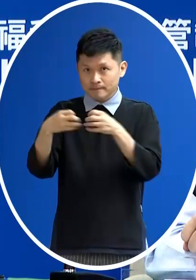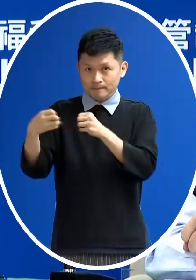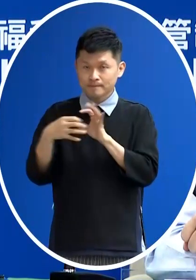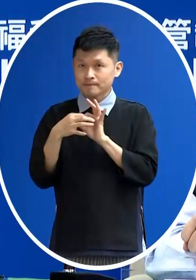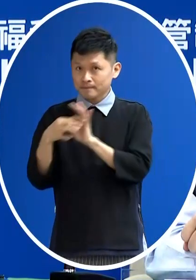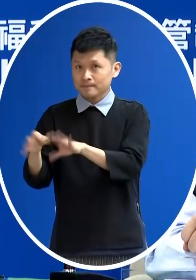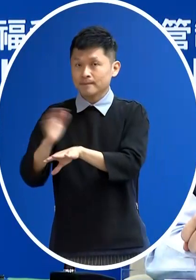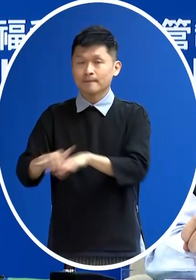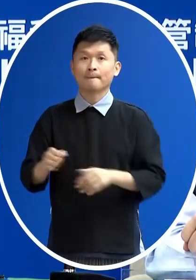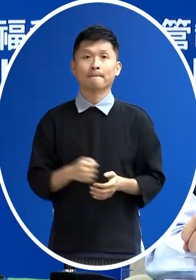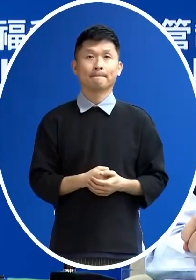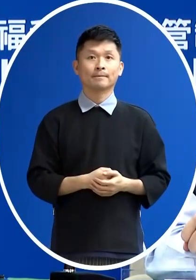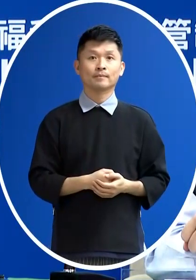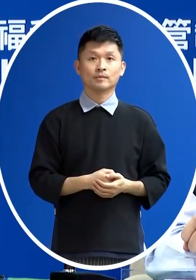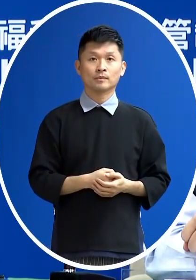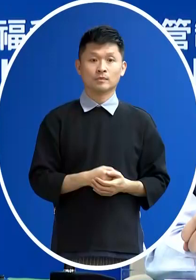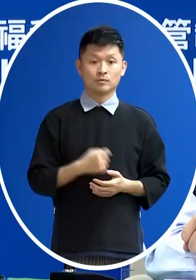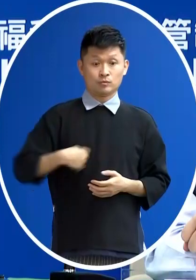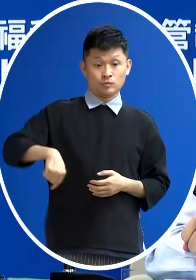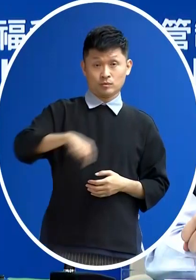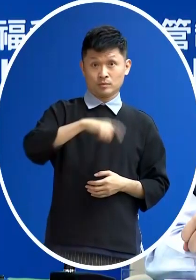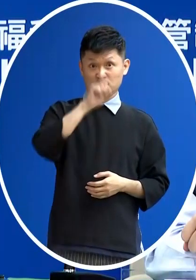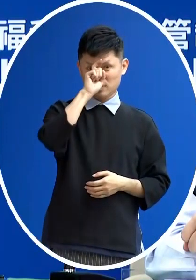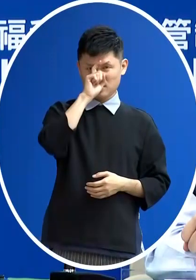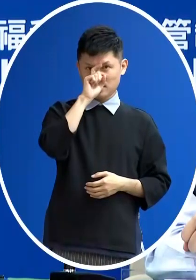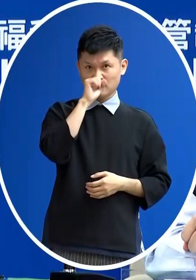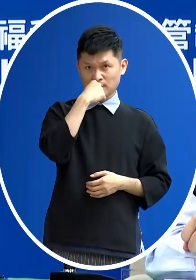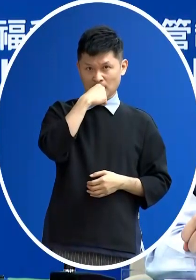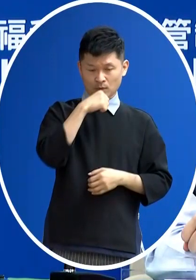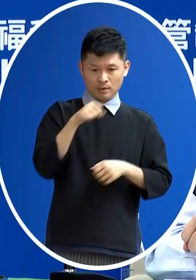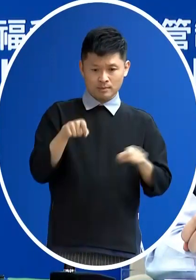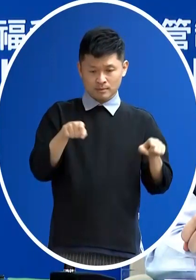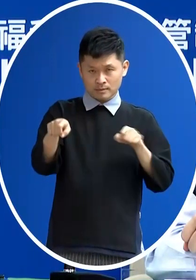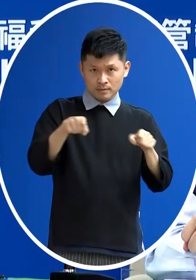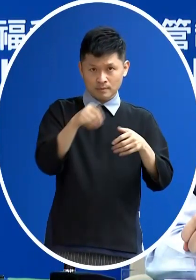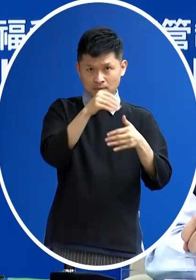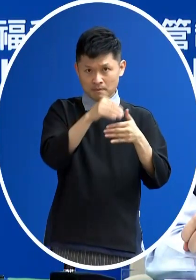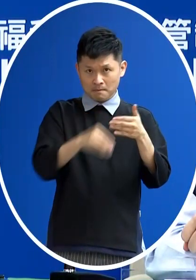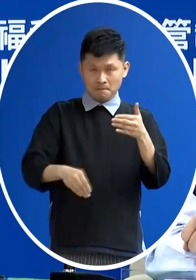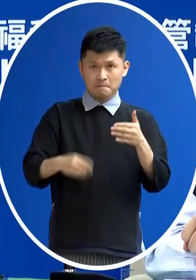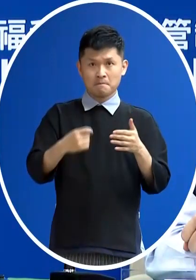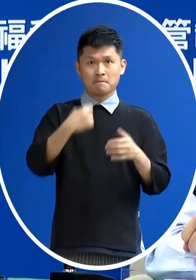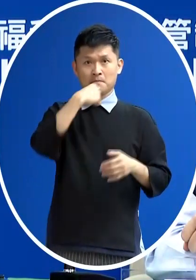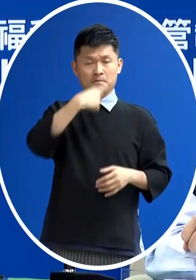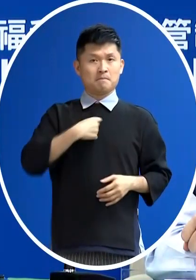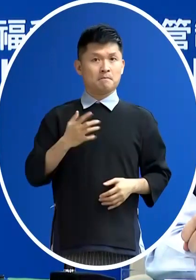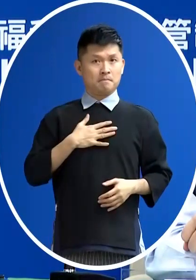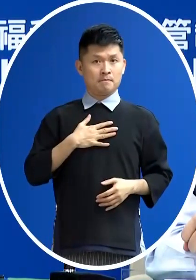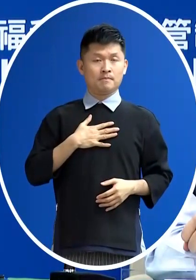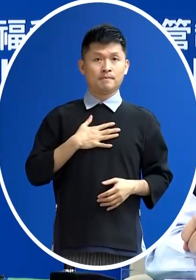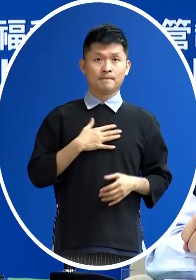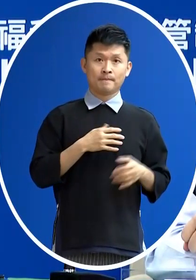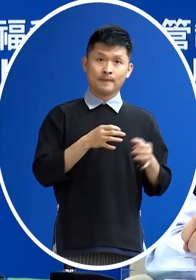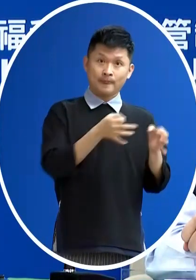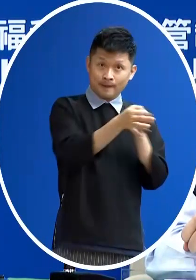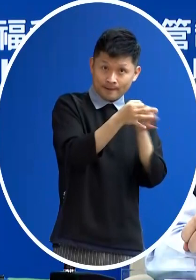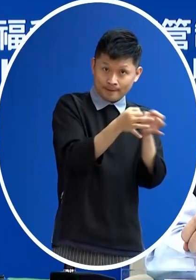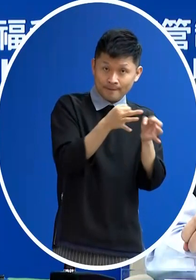我们还是强调说，我们要做出台湾模式了哈，让大家又能够安心，兼顾经